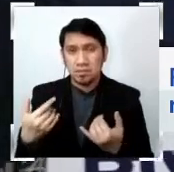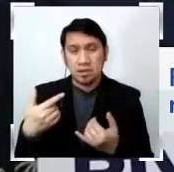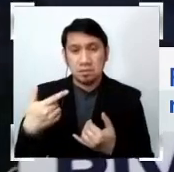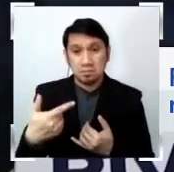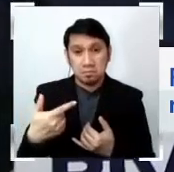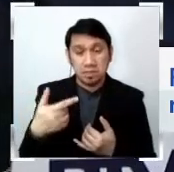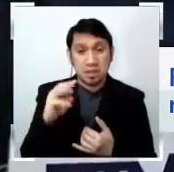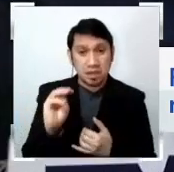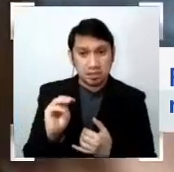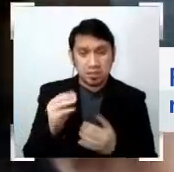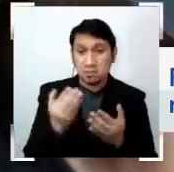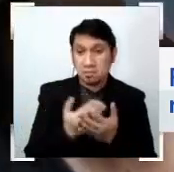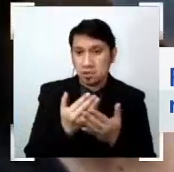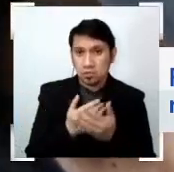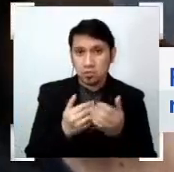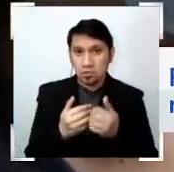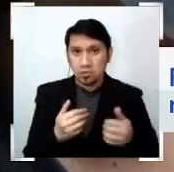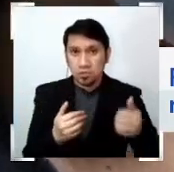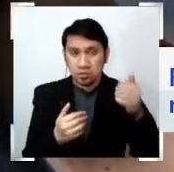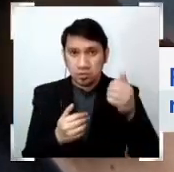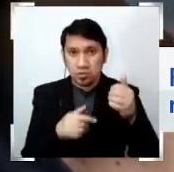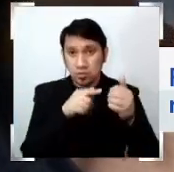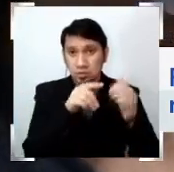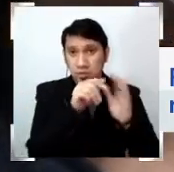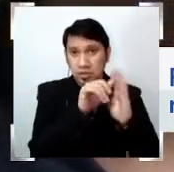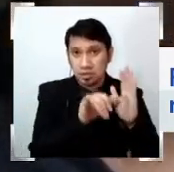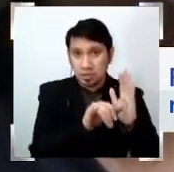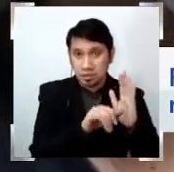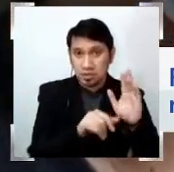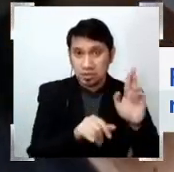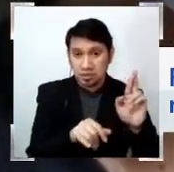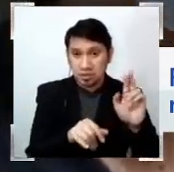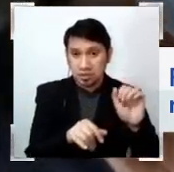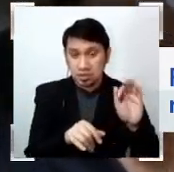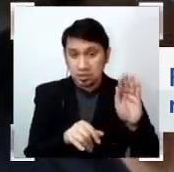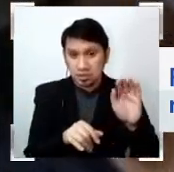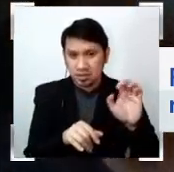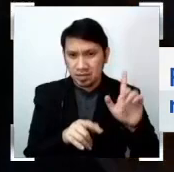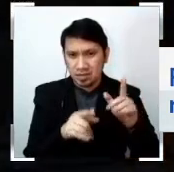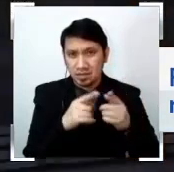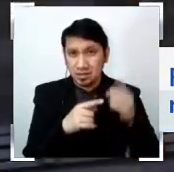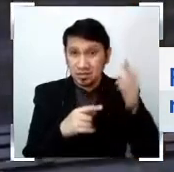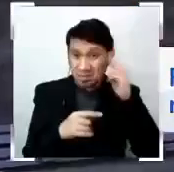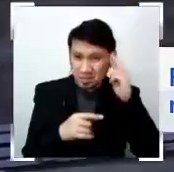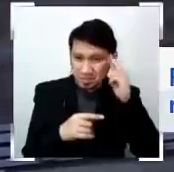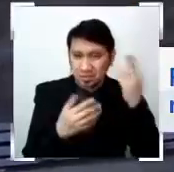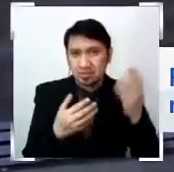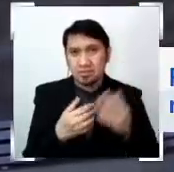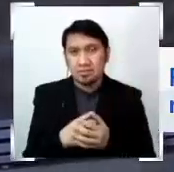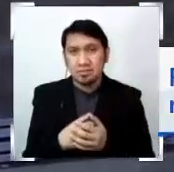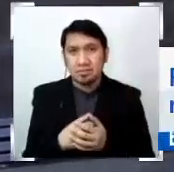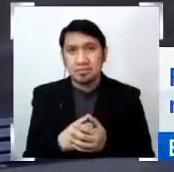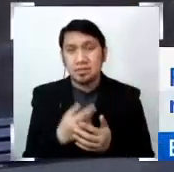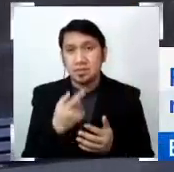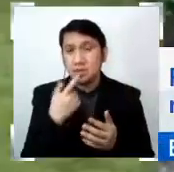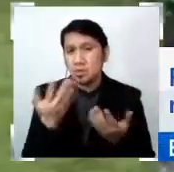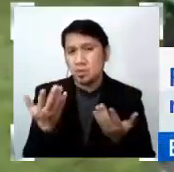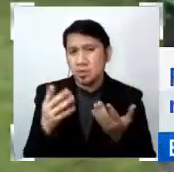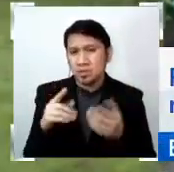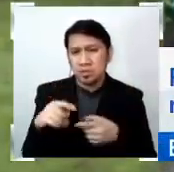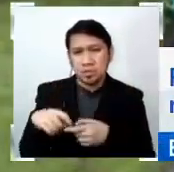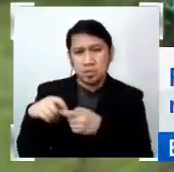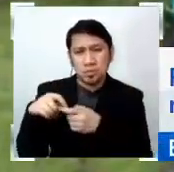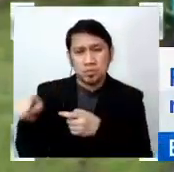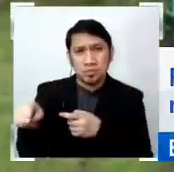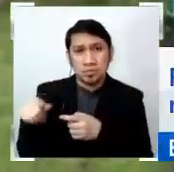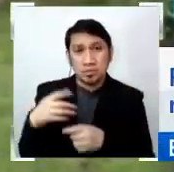si Attorney Rafael Banaag, dating Assistant Secretary ng Presidential Communications Operations Office. Nag-ugat umano ang suspension order sa reklamo ni Rafael